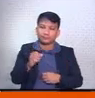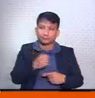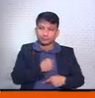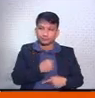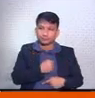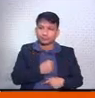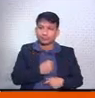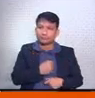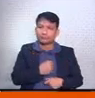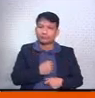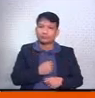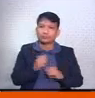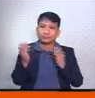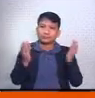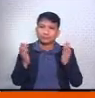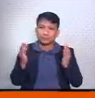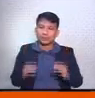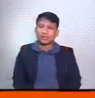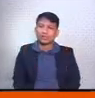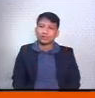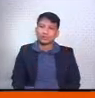Services. Magandang tanghali po, Sir Sunny.